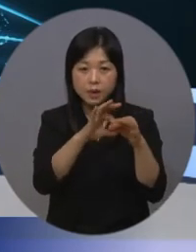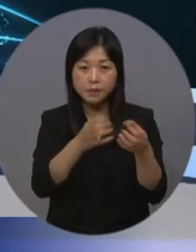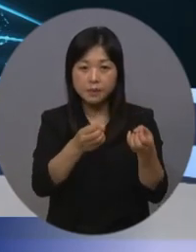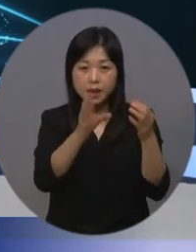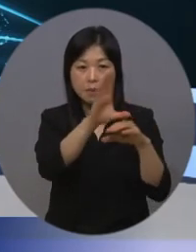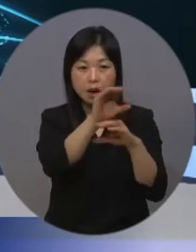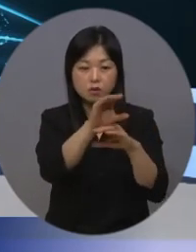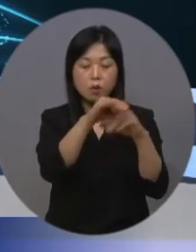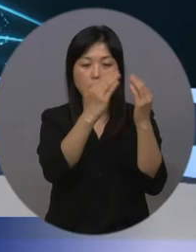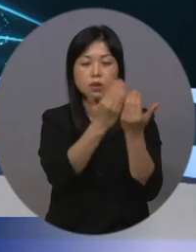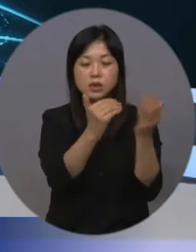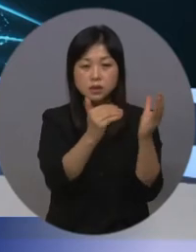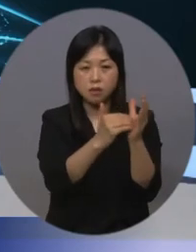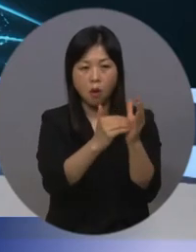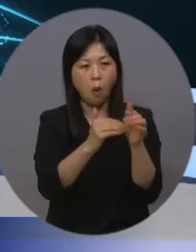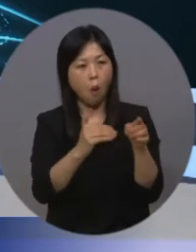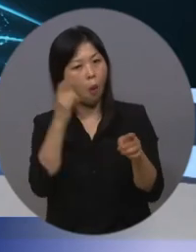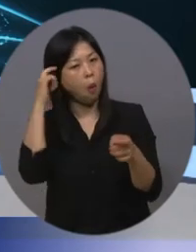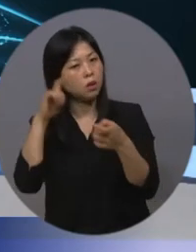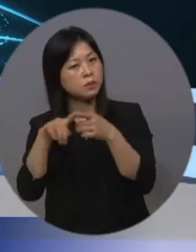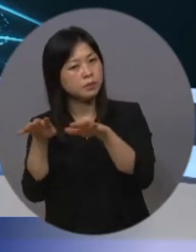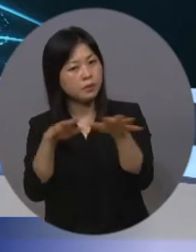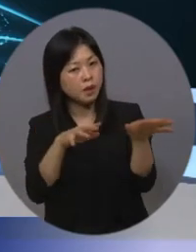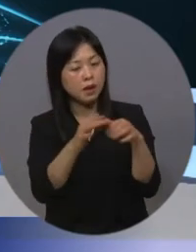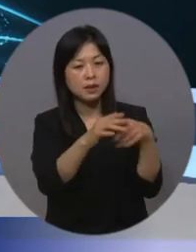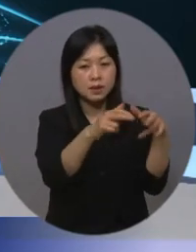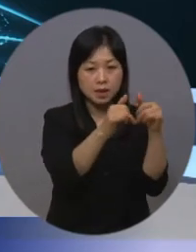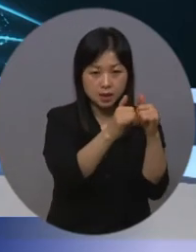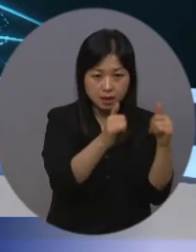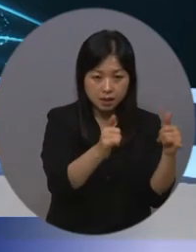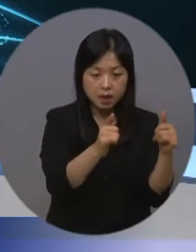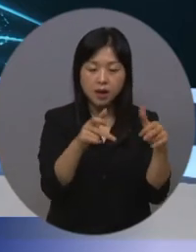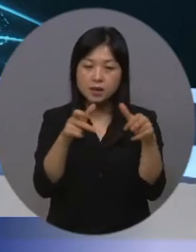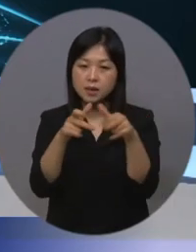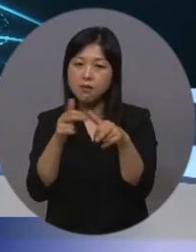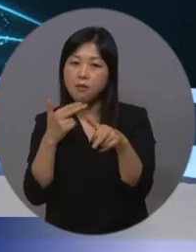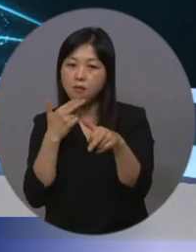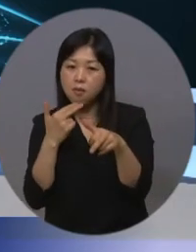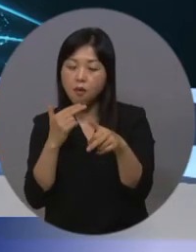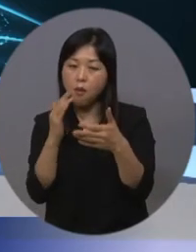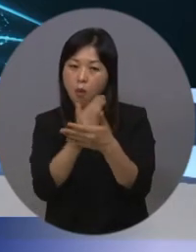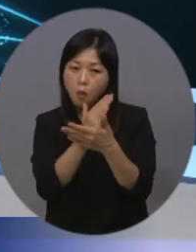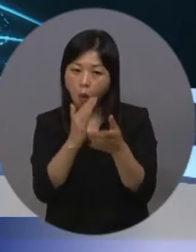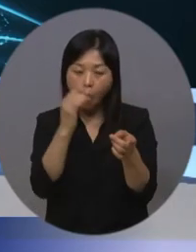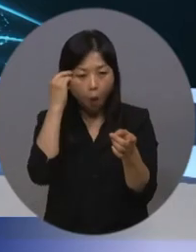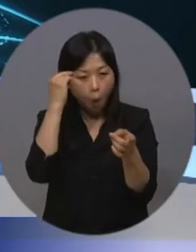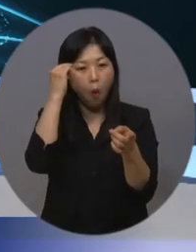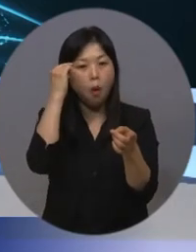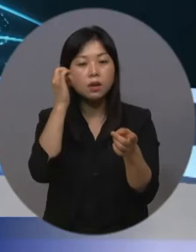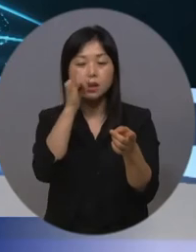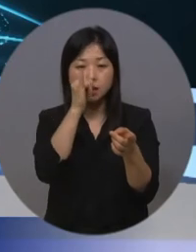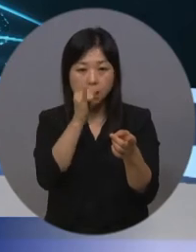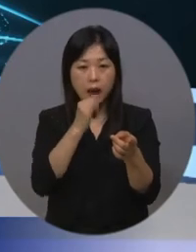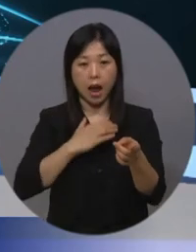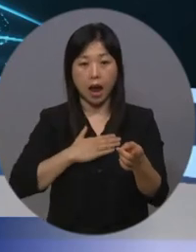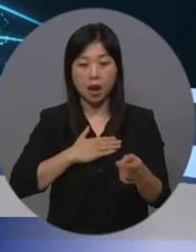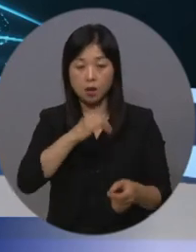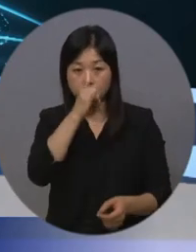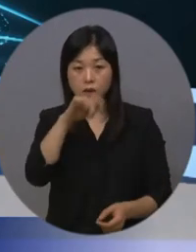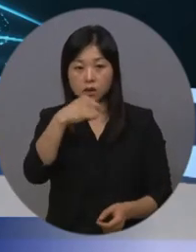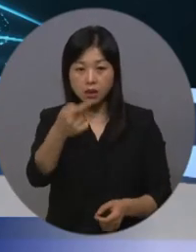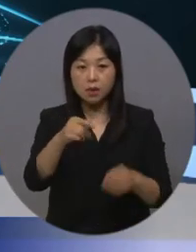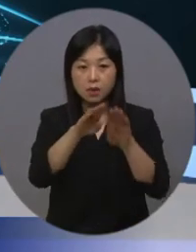마무리해 화제가 됐는데요. 장애인과 비장애인의 인식에 대한 계기 제공과 함께 곧 개막할 패럴림픽에